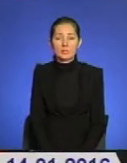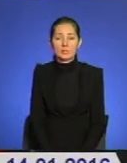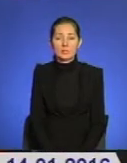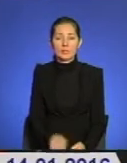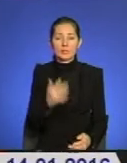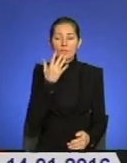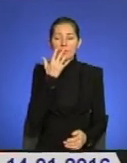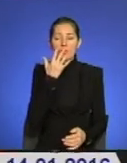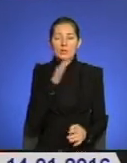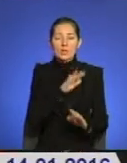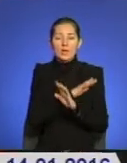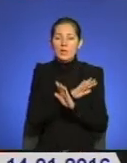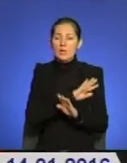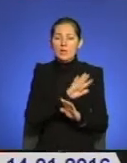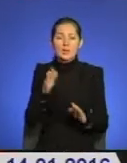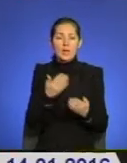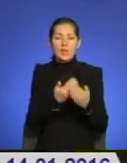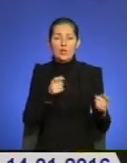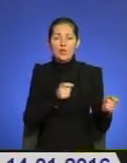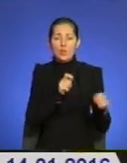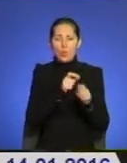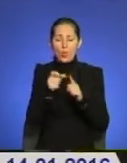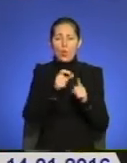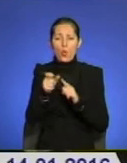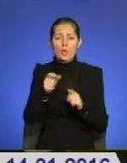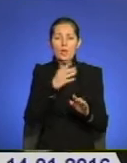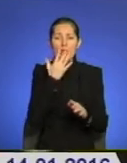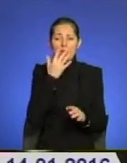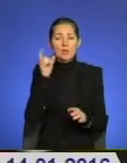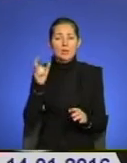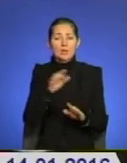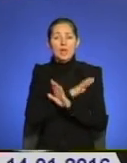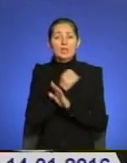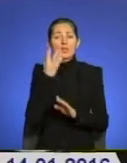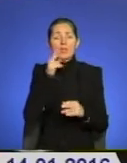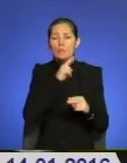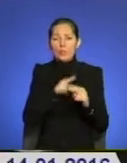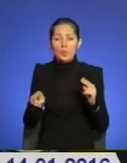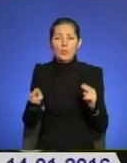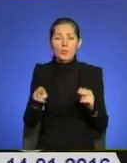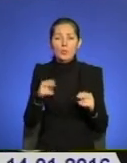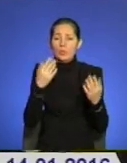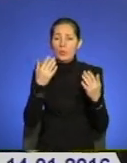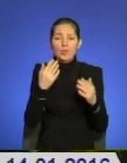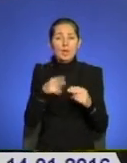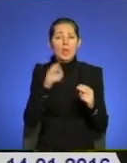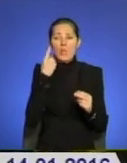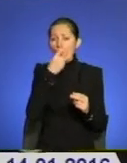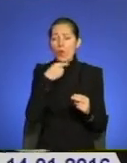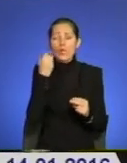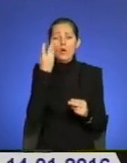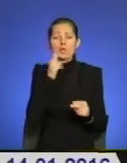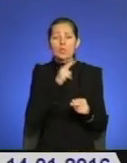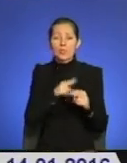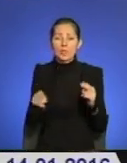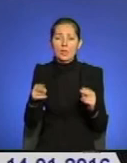Нація гине не від куль. Нація гине тоді, коли пропадає мова, коли пропадають традиції, коли